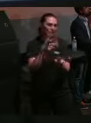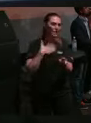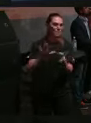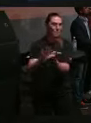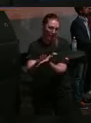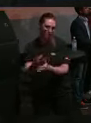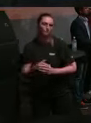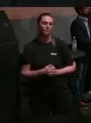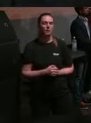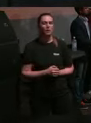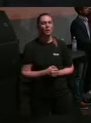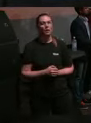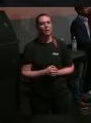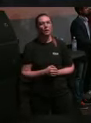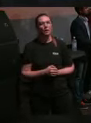Så